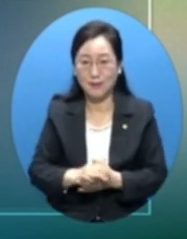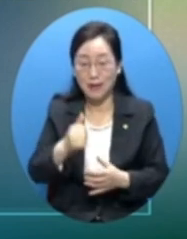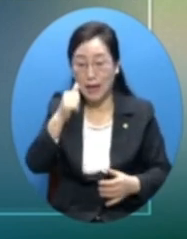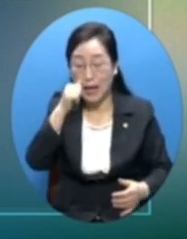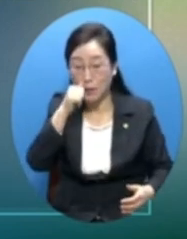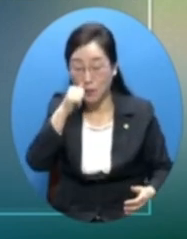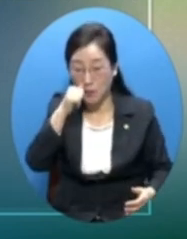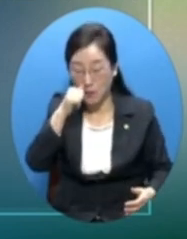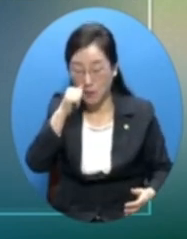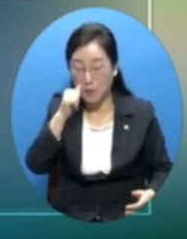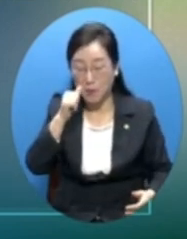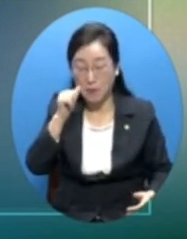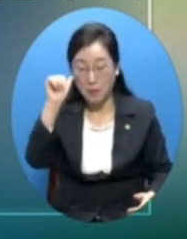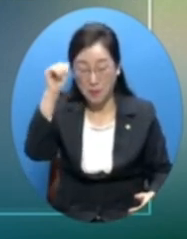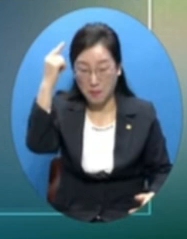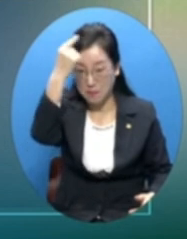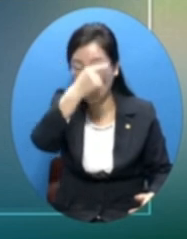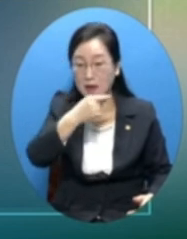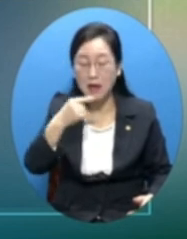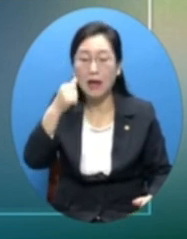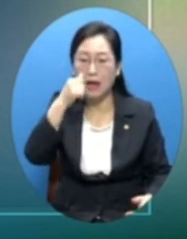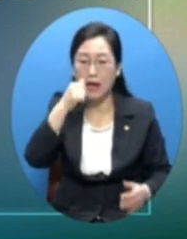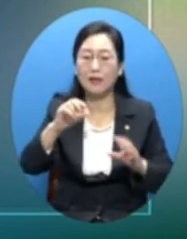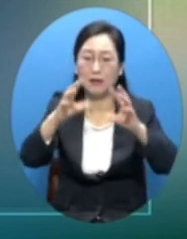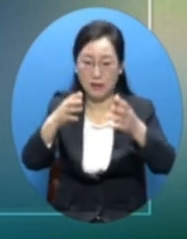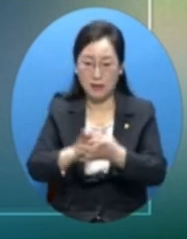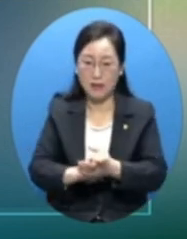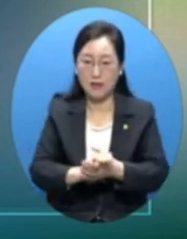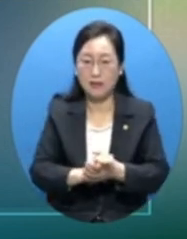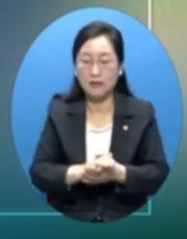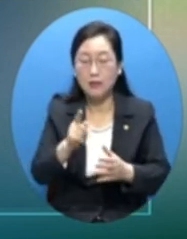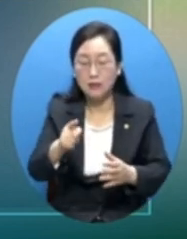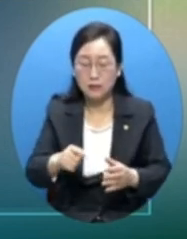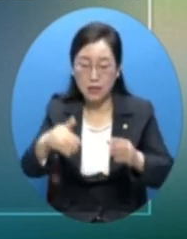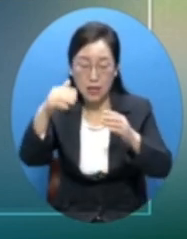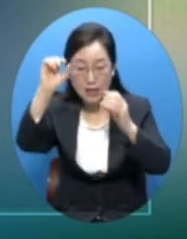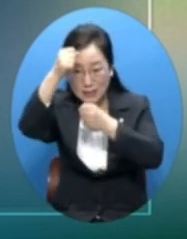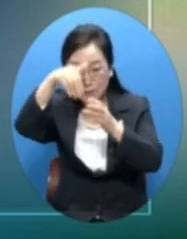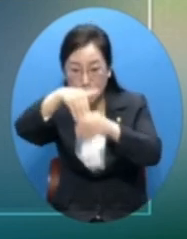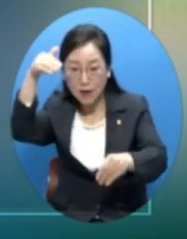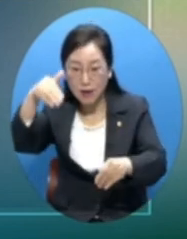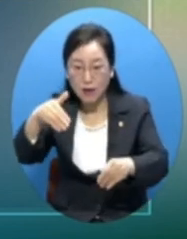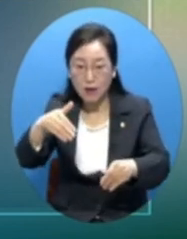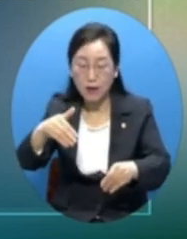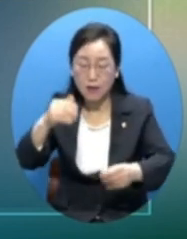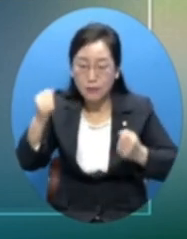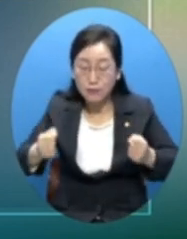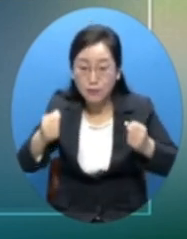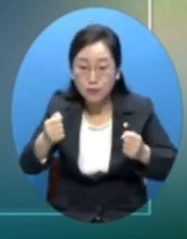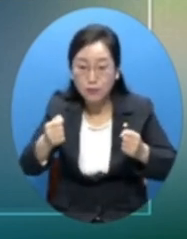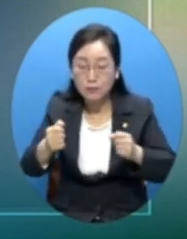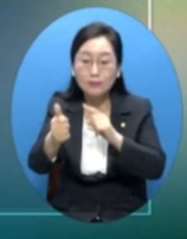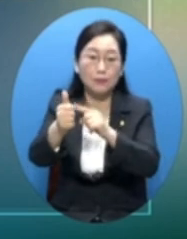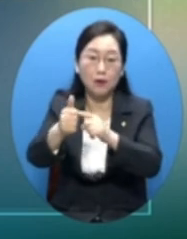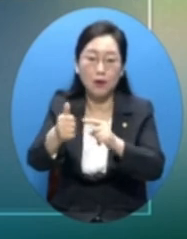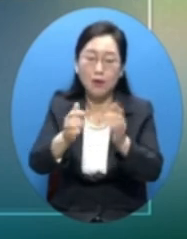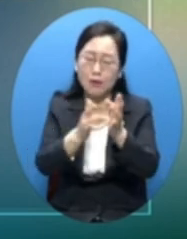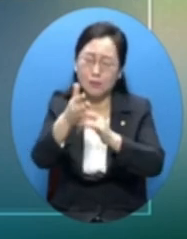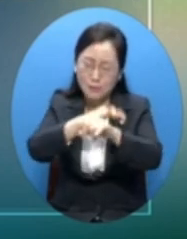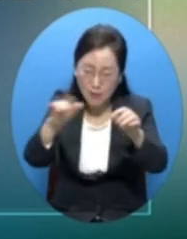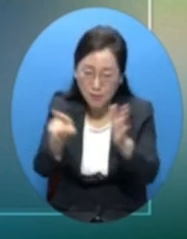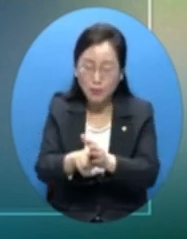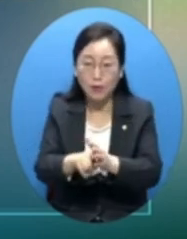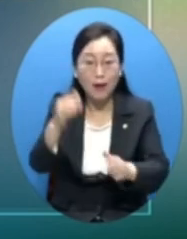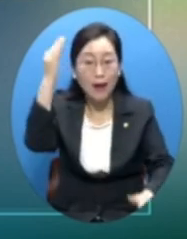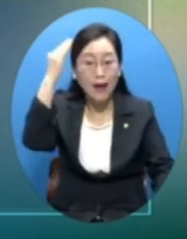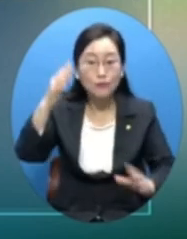이분은 맨발로 뛰어서 우승한 것을 널리 알려졌지만 독실한 크리스찬입니다. 더군다나 우리 한국전 때 전쟁